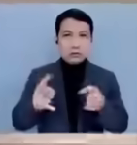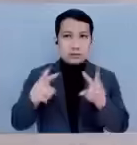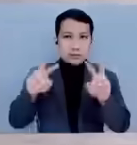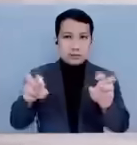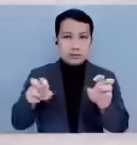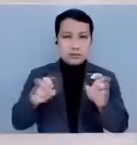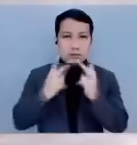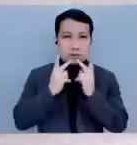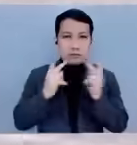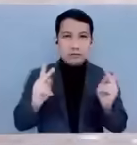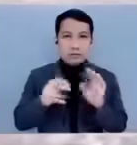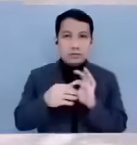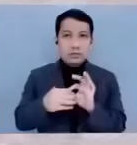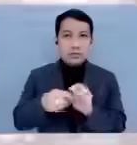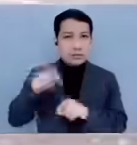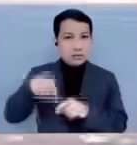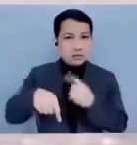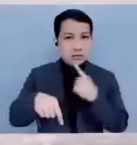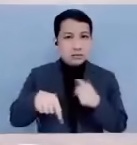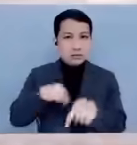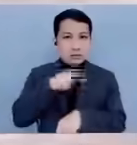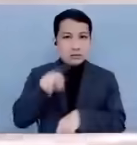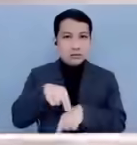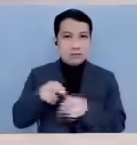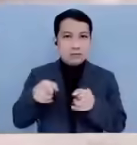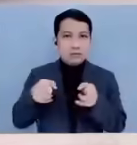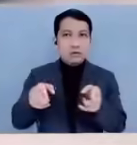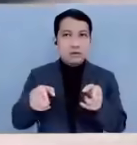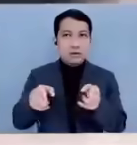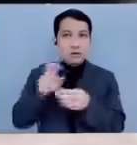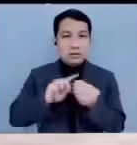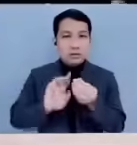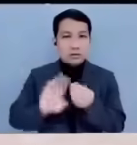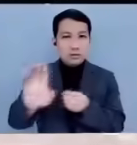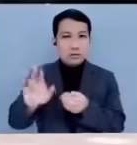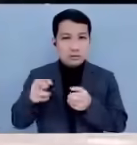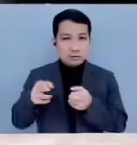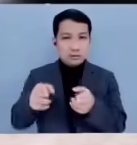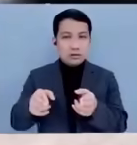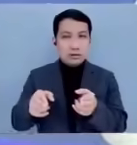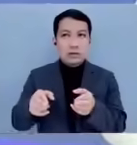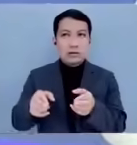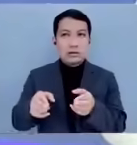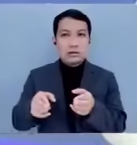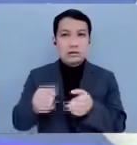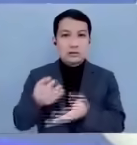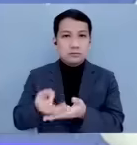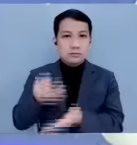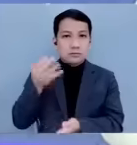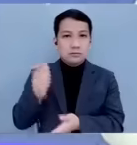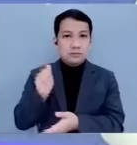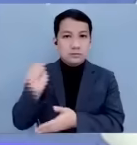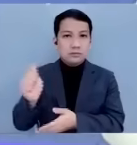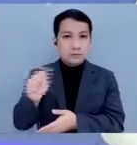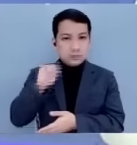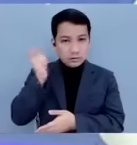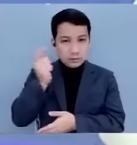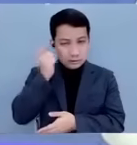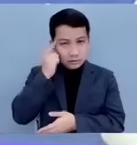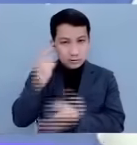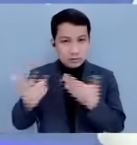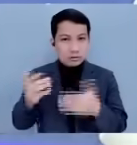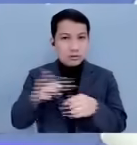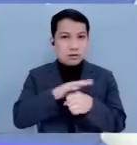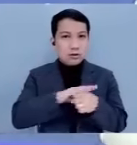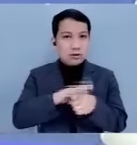highways, not necessarily national road. Pati ho, roads that are funded or maintained by the government, no, whether local government